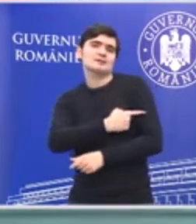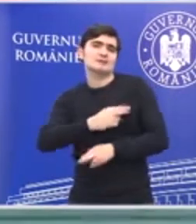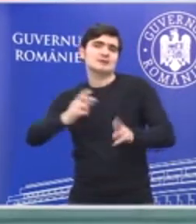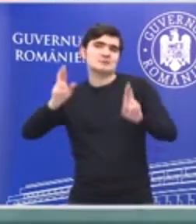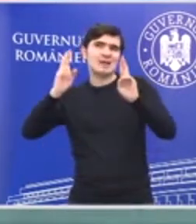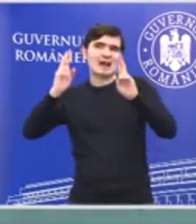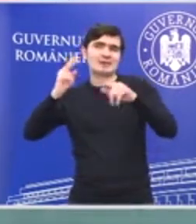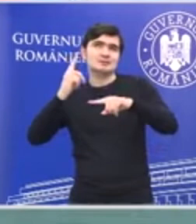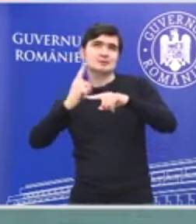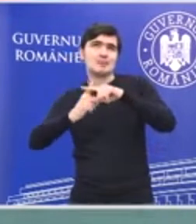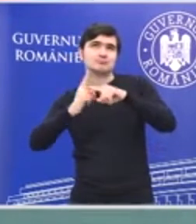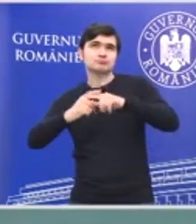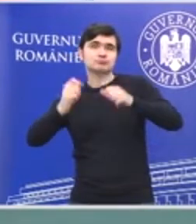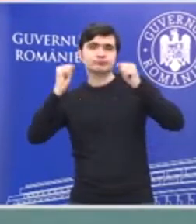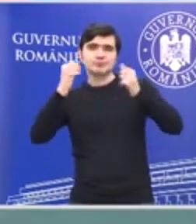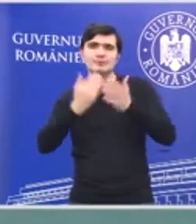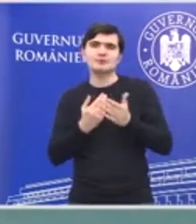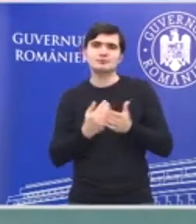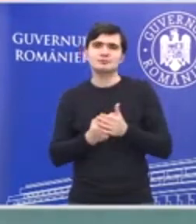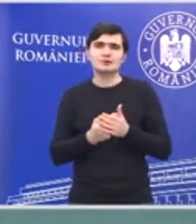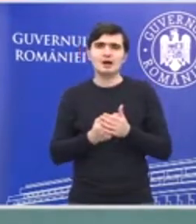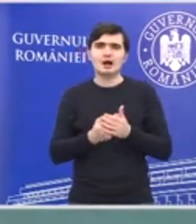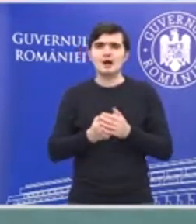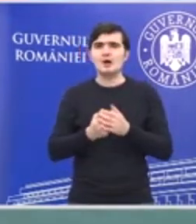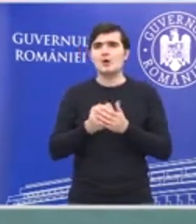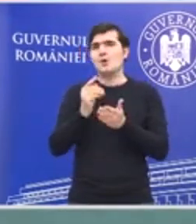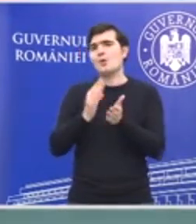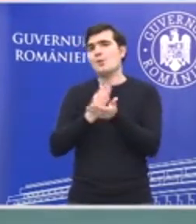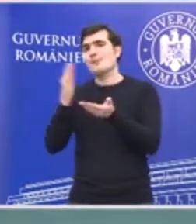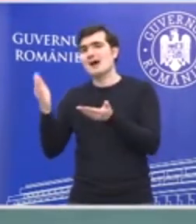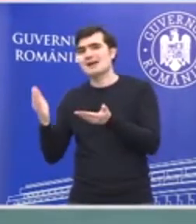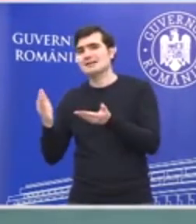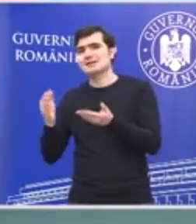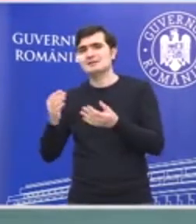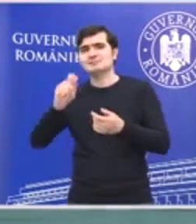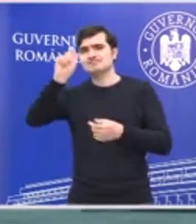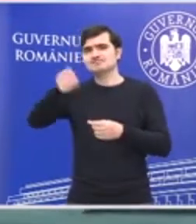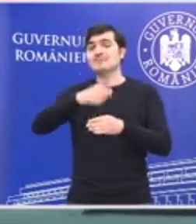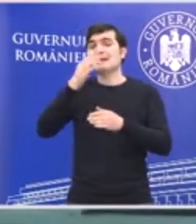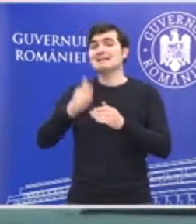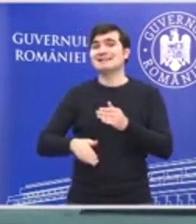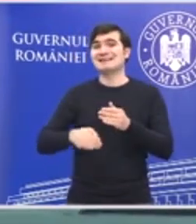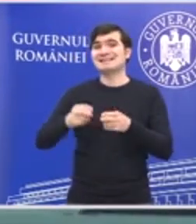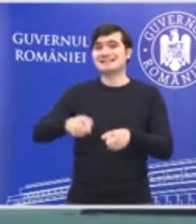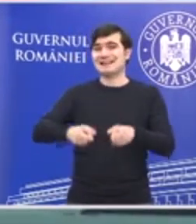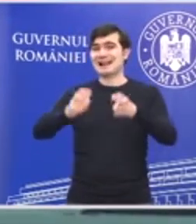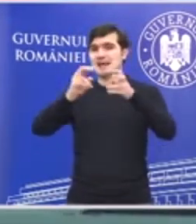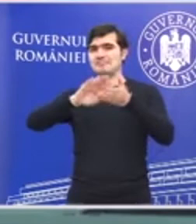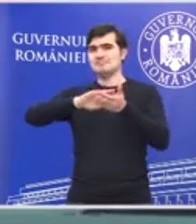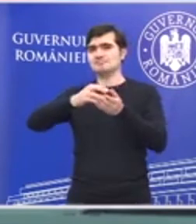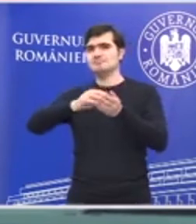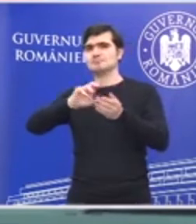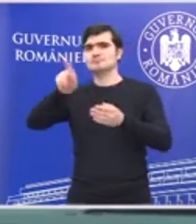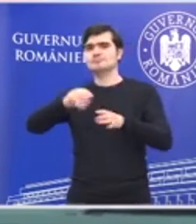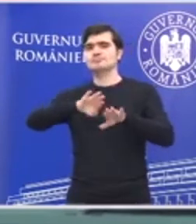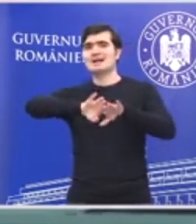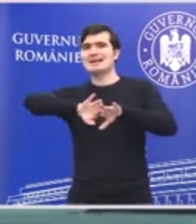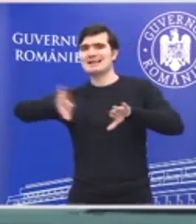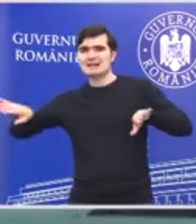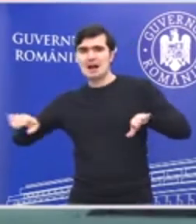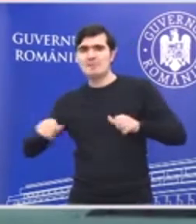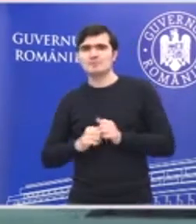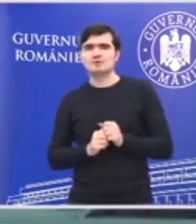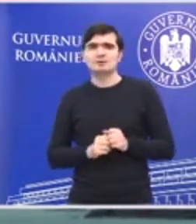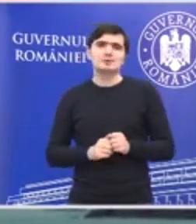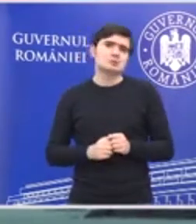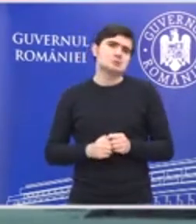creează toate premisele să ridicăm parte dintre restricții. Repet, în în funcție și de evoluția numărului